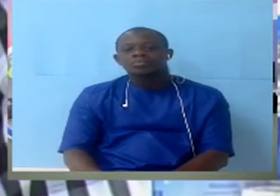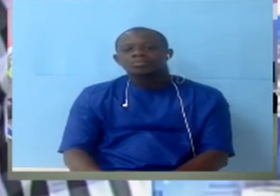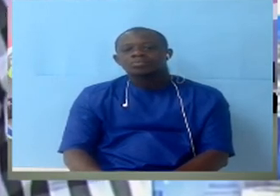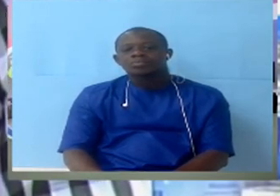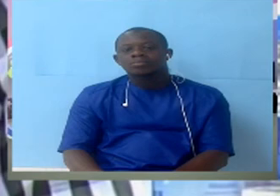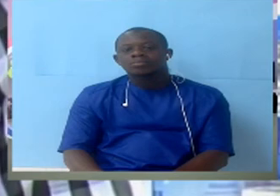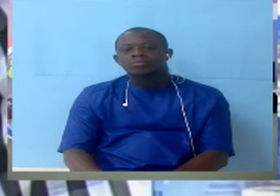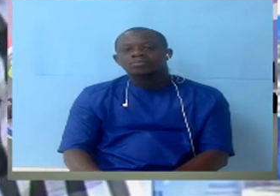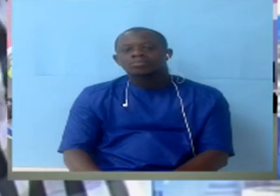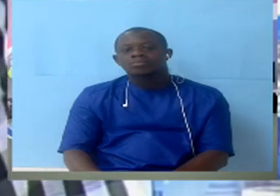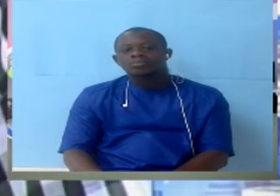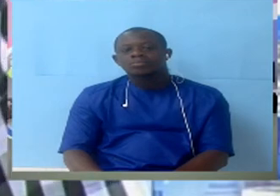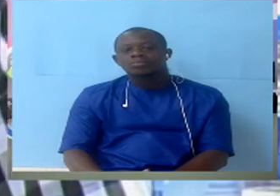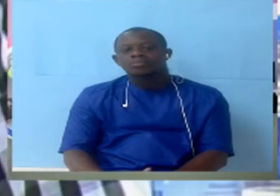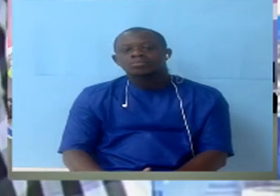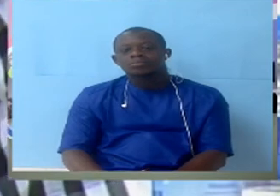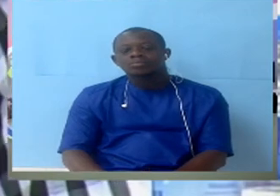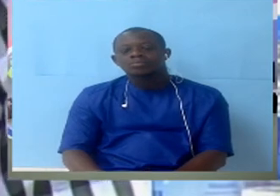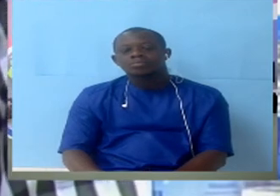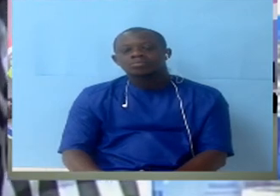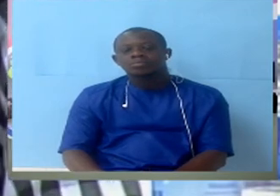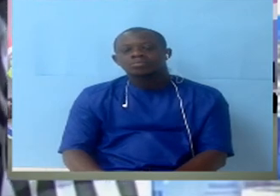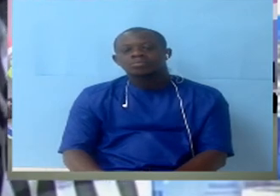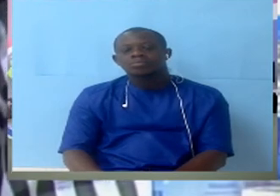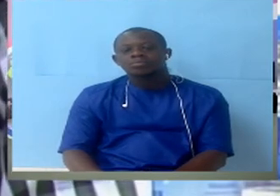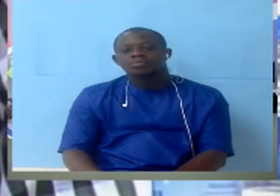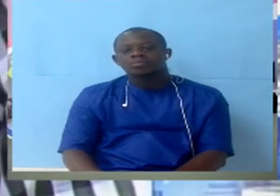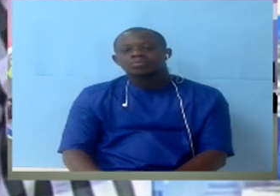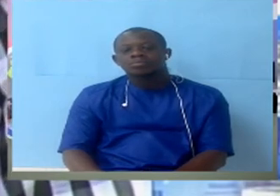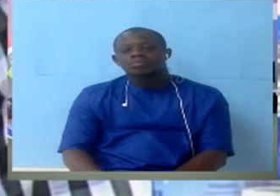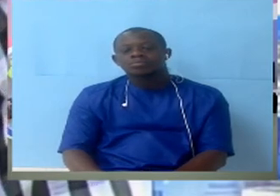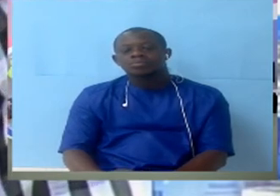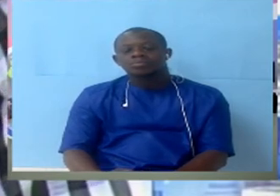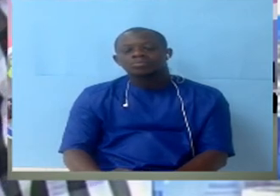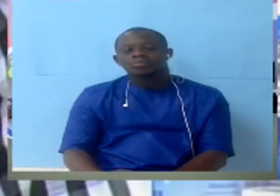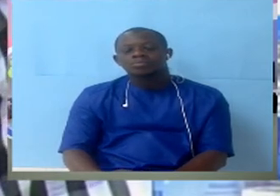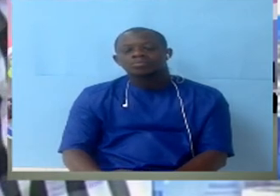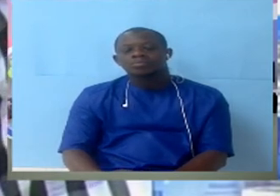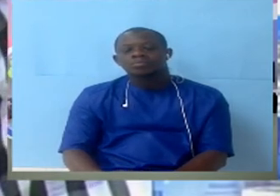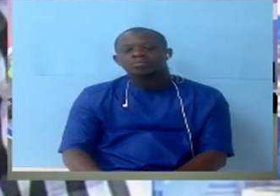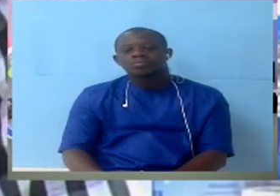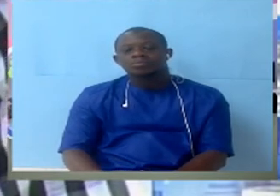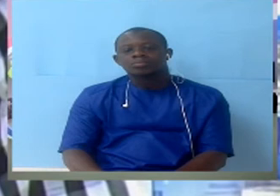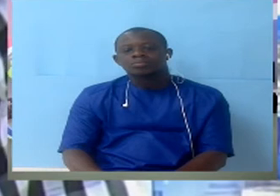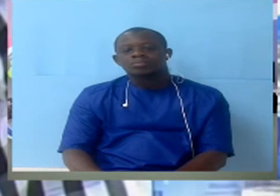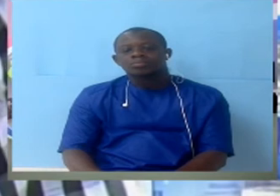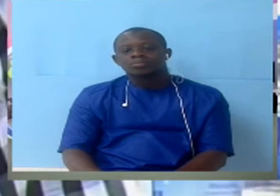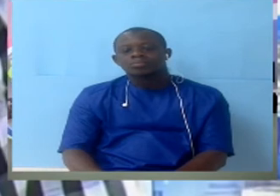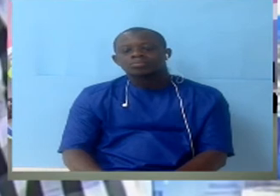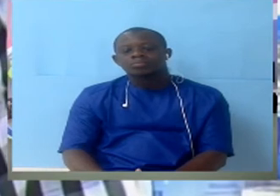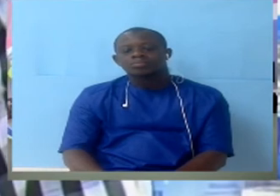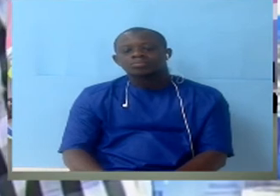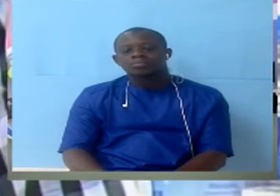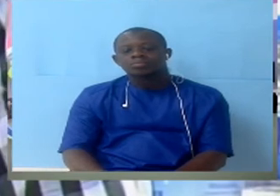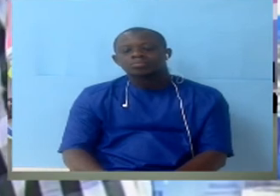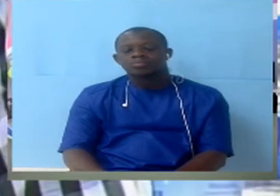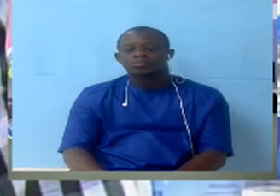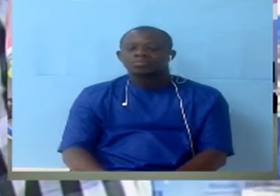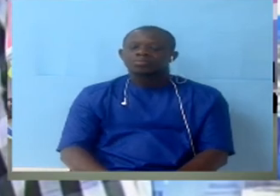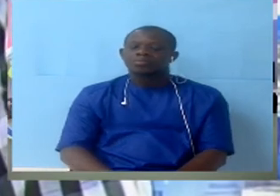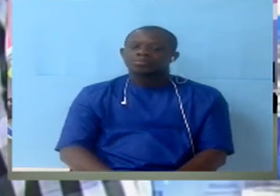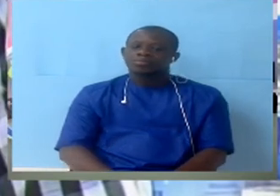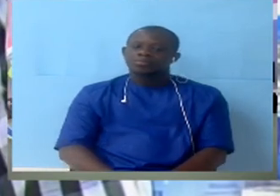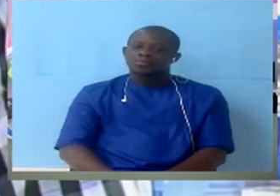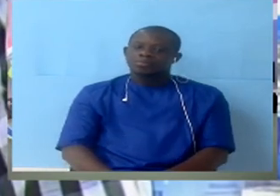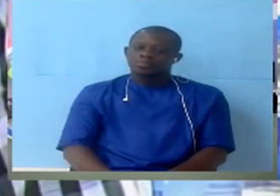from, because now I understand ko. Ina tahu mari from muda. Ia sembuh dari farm. We are going back to what. Bemurukan ne, wala nak ko masingkan singkang orang awal